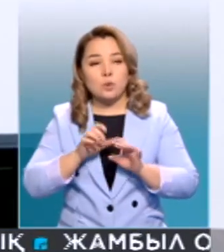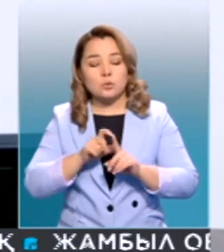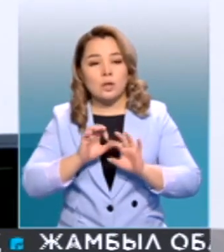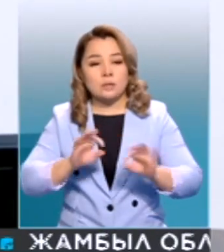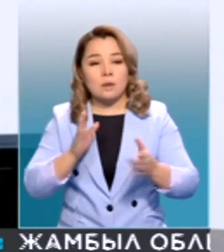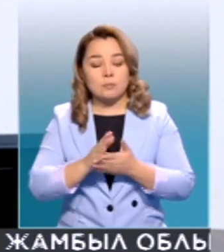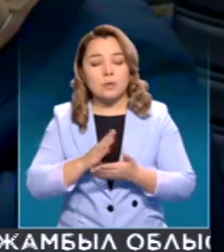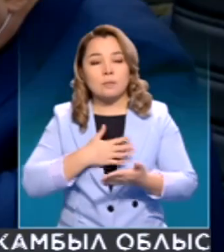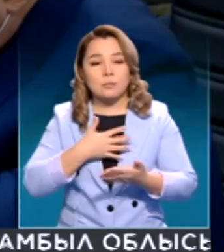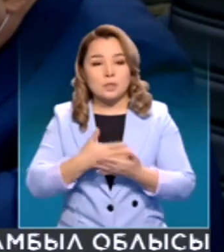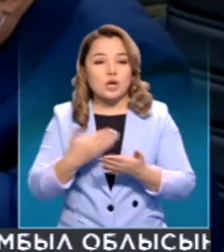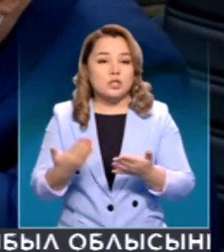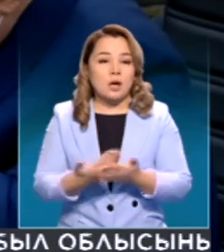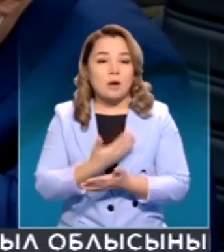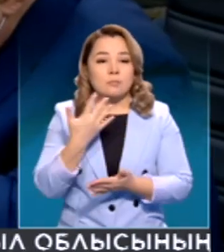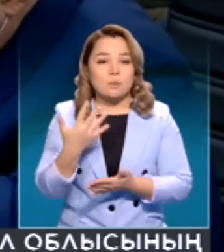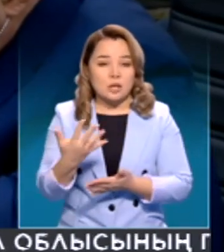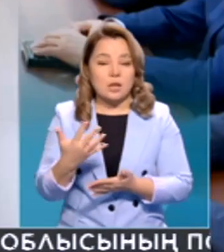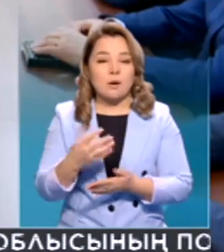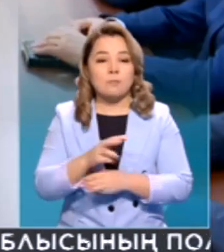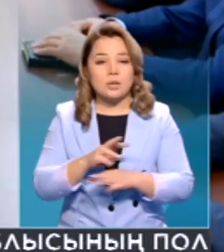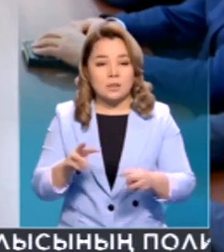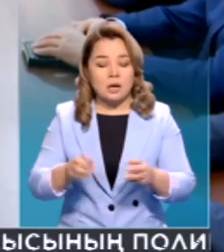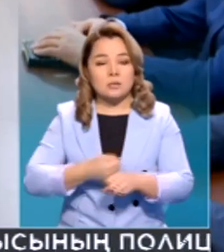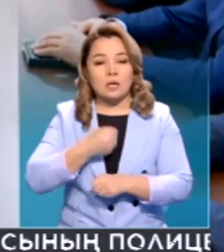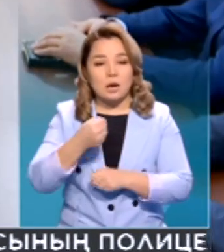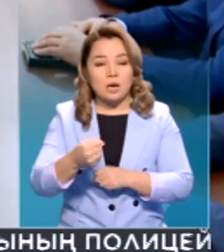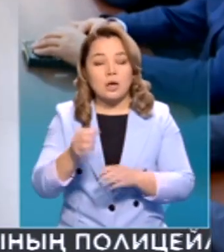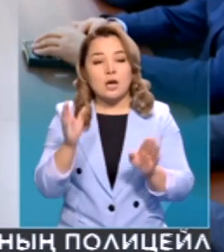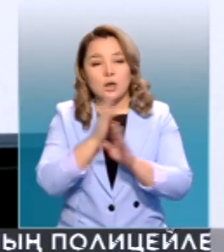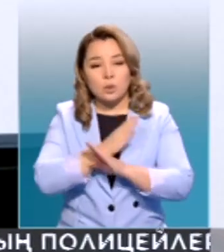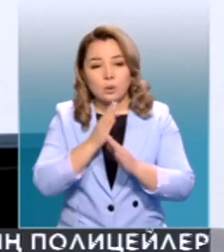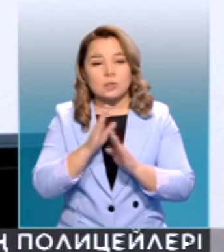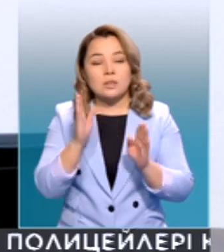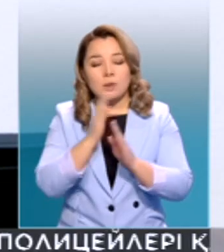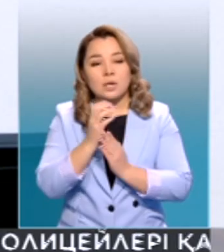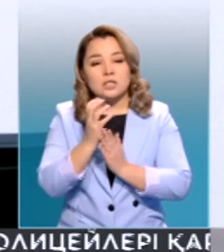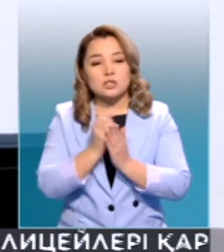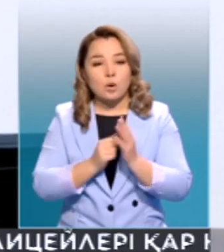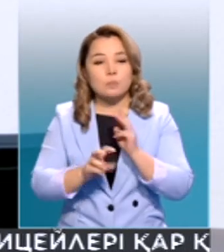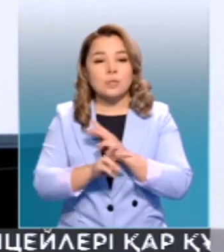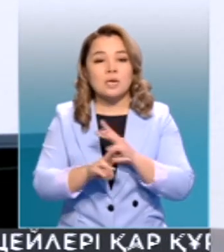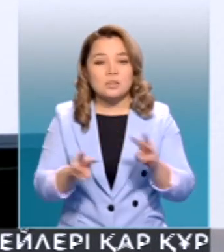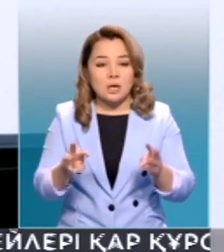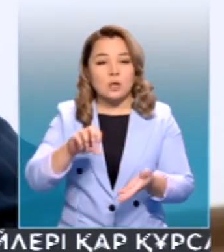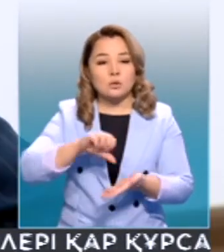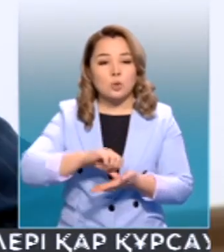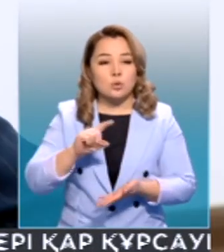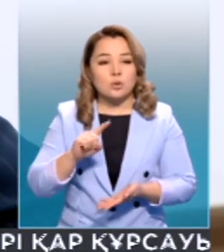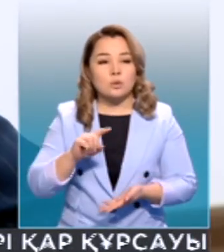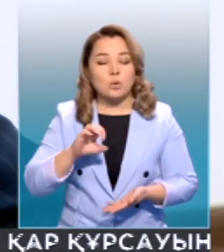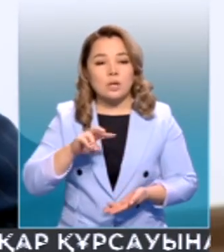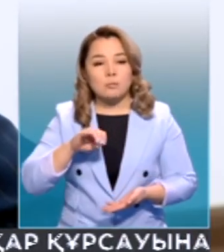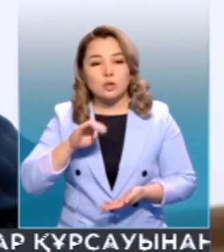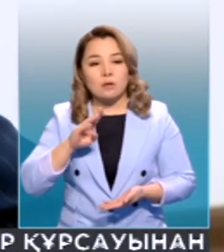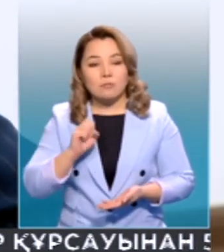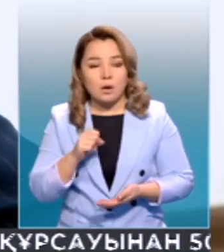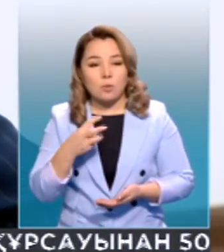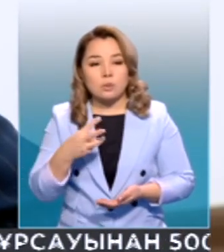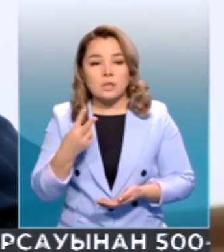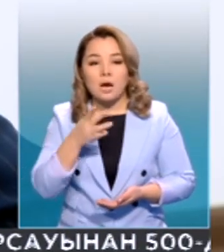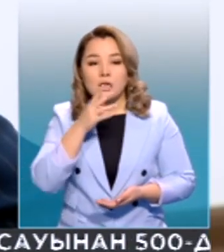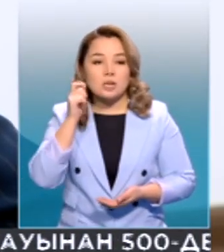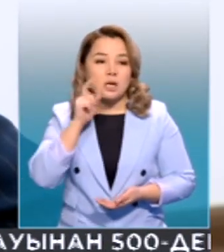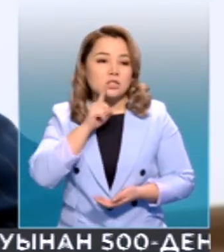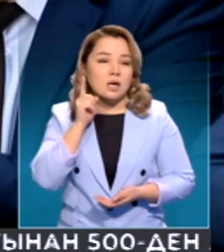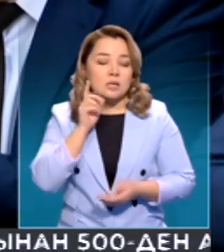Сонымен елде 5 жаңа министр тағайындалды. Соның бірі экология және табиғи ресурстар министрі болған Зүлфия Сүлейменова, 32 жастағы ең